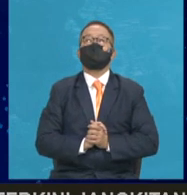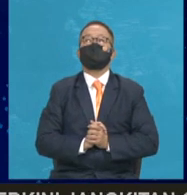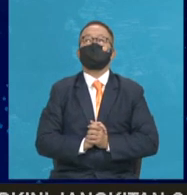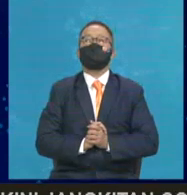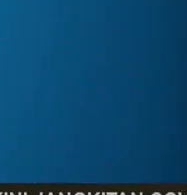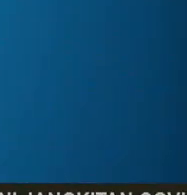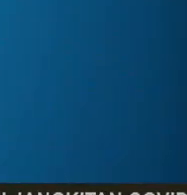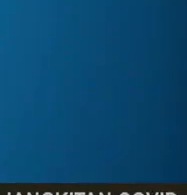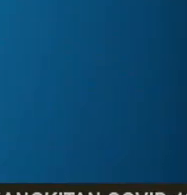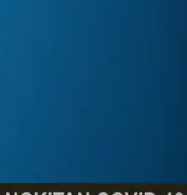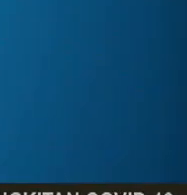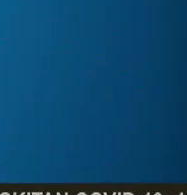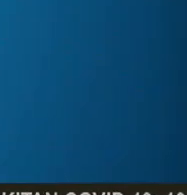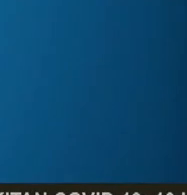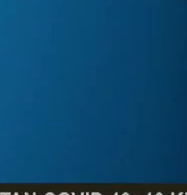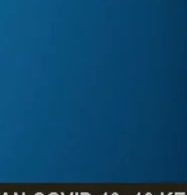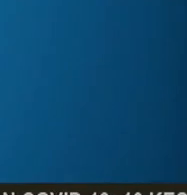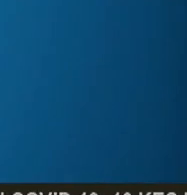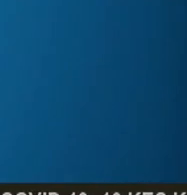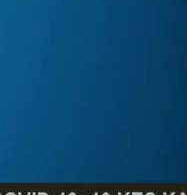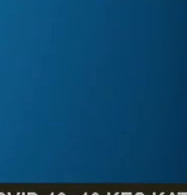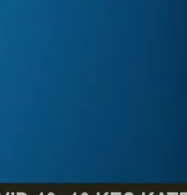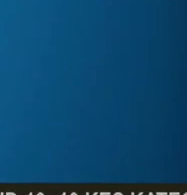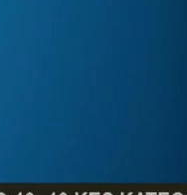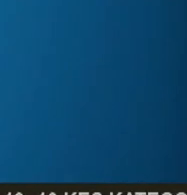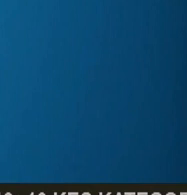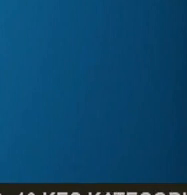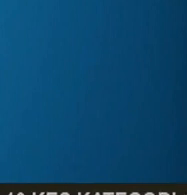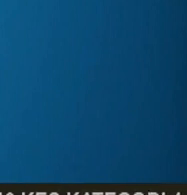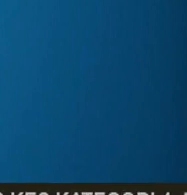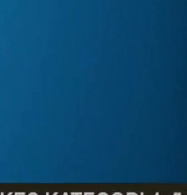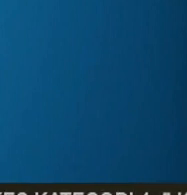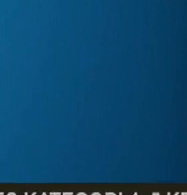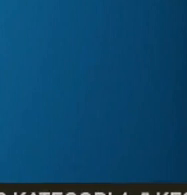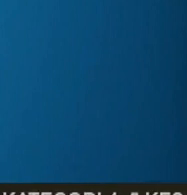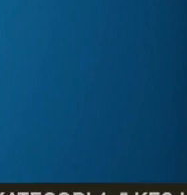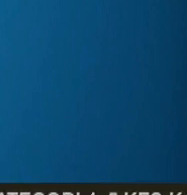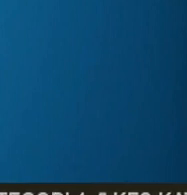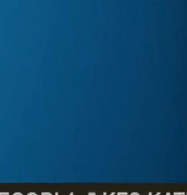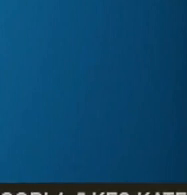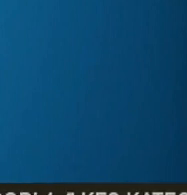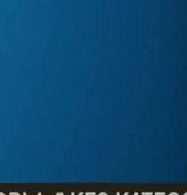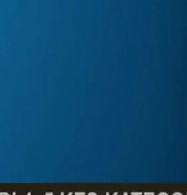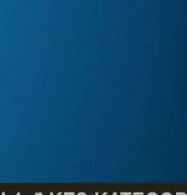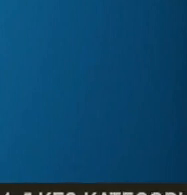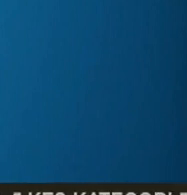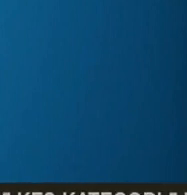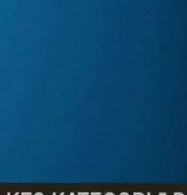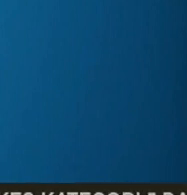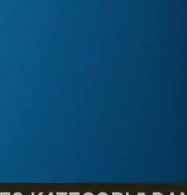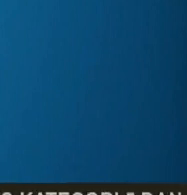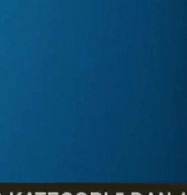Hi Ho Hai townsend aku banyak Rusia pusat pencegahan kanak-kanak bahagian keluarga wanita dan kanak-kanak